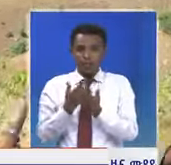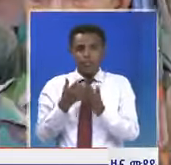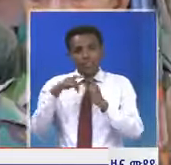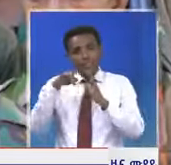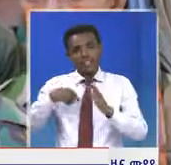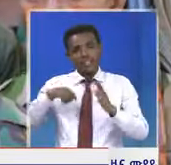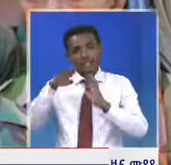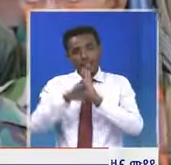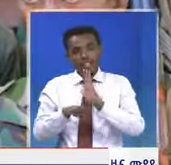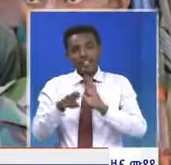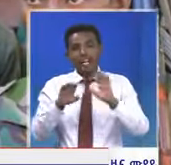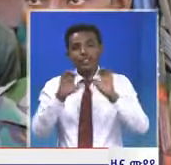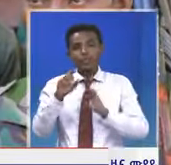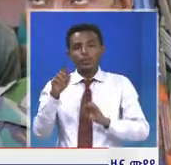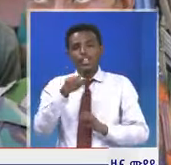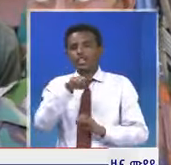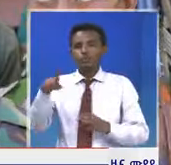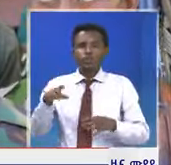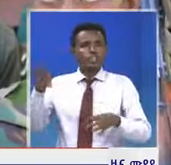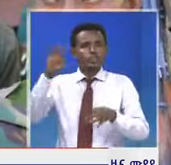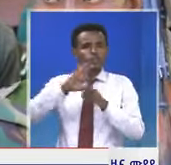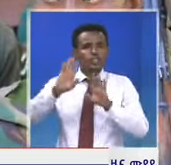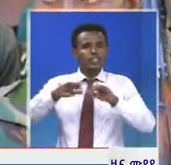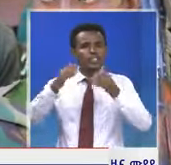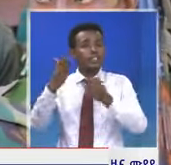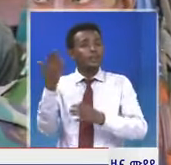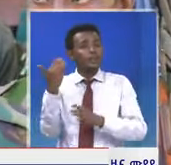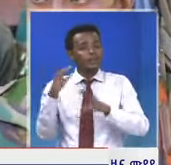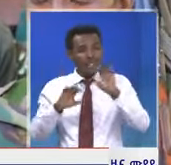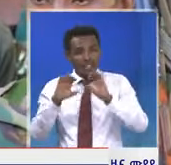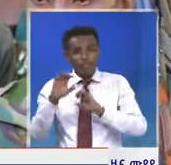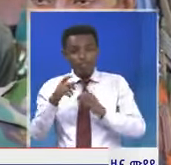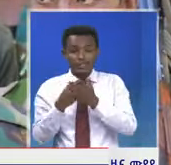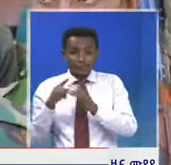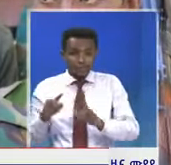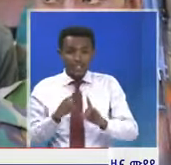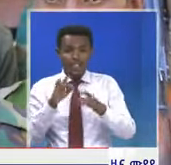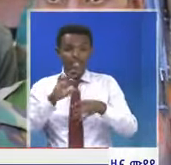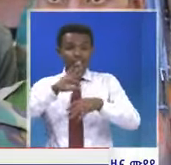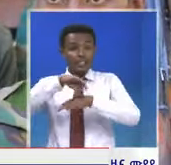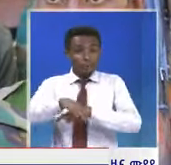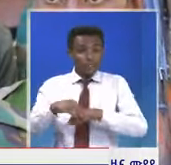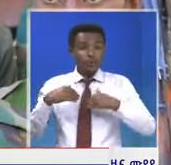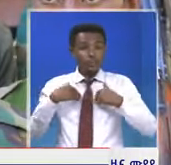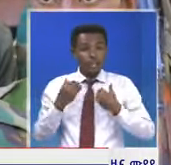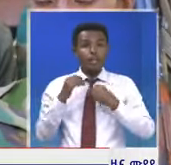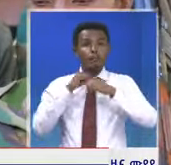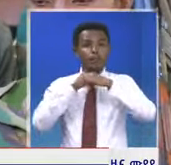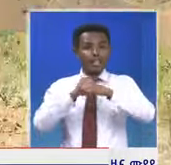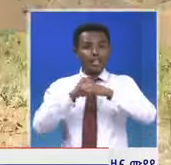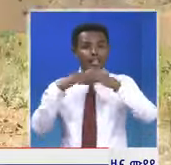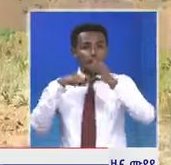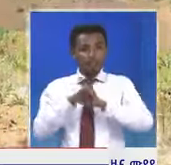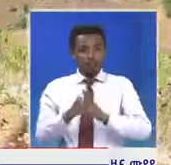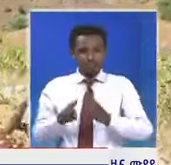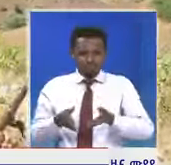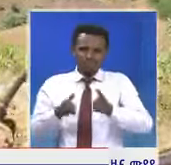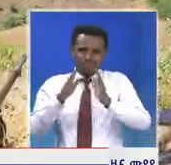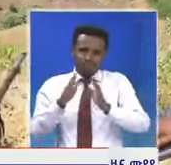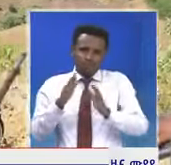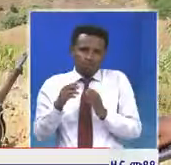አድርጎ የነሱን ሹመት እየሰጠ ነበር የሚኖረውና በዛ መንገድ ጠባሳው ስላለ መከላከያ ለመቀላቀል ሲከብዶ ነበር። በአሁኑ ወቅት